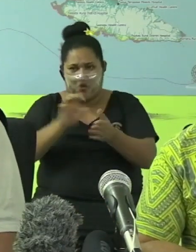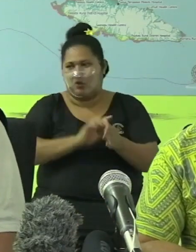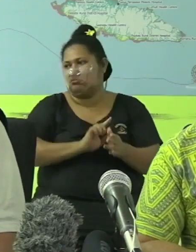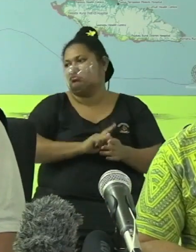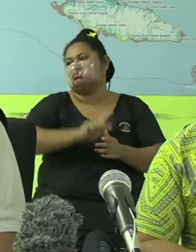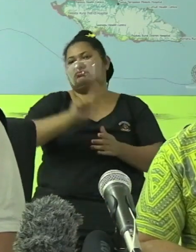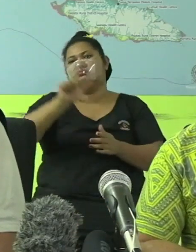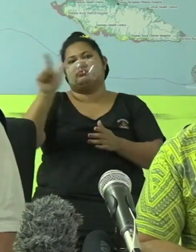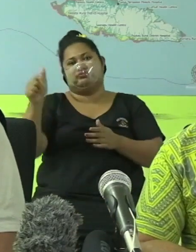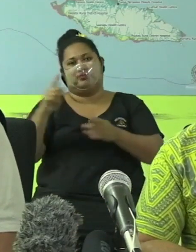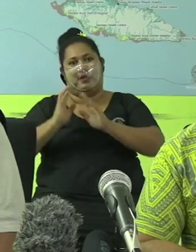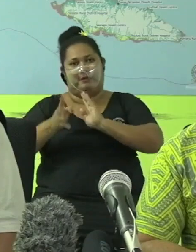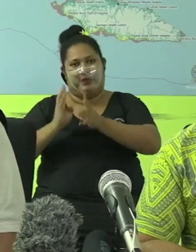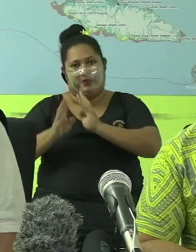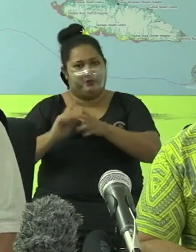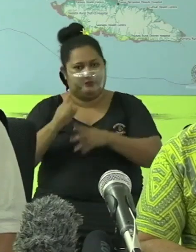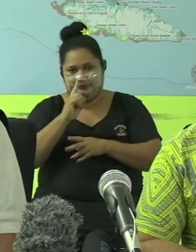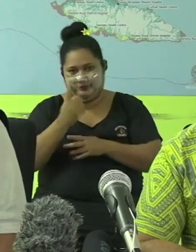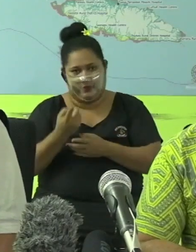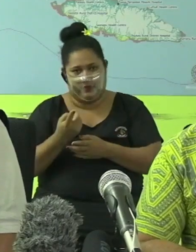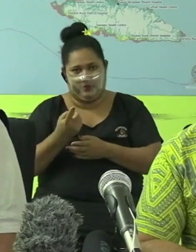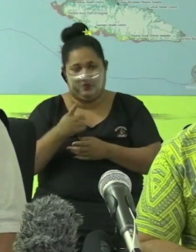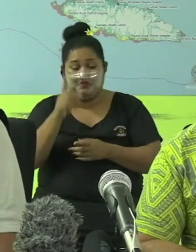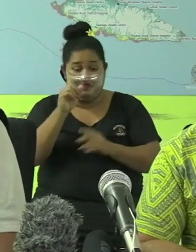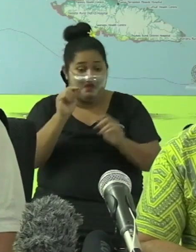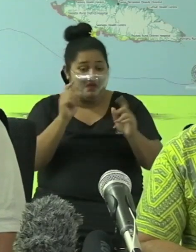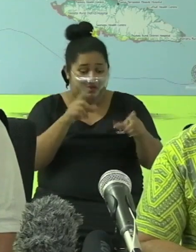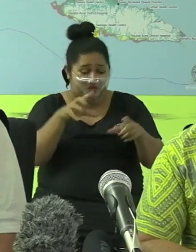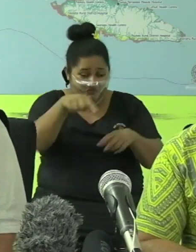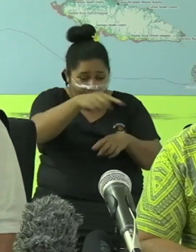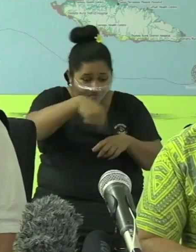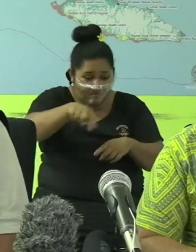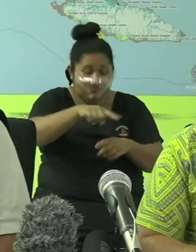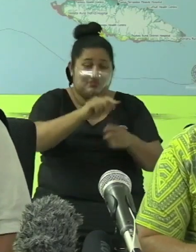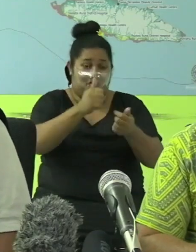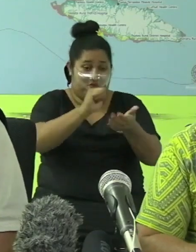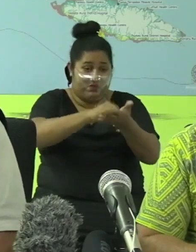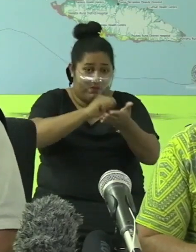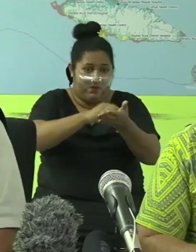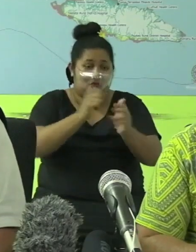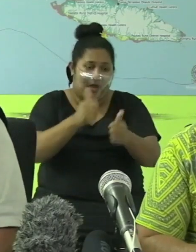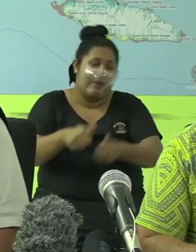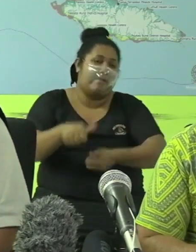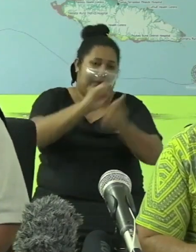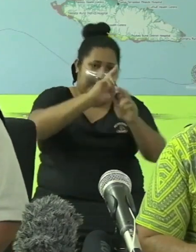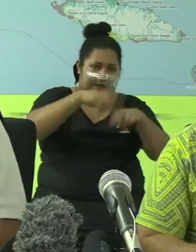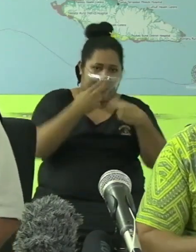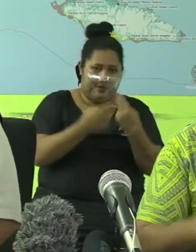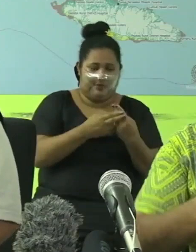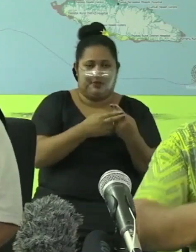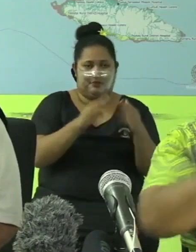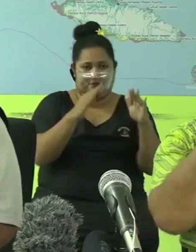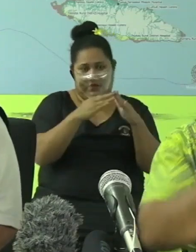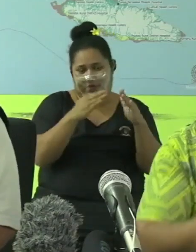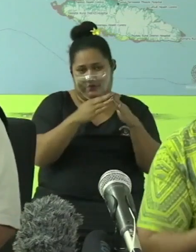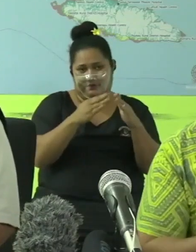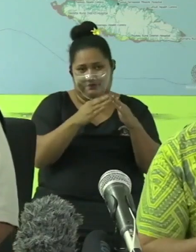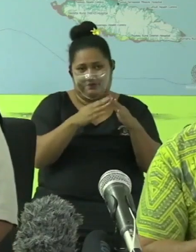faatauga ia ona toe fo'i la ia i maota malawa ia e faapena fo'i i tua